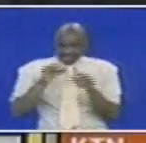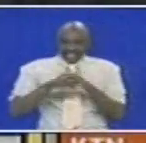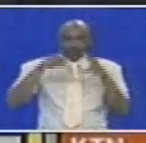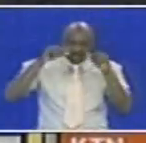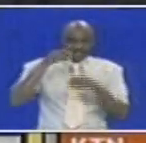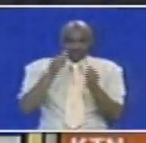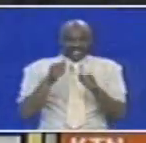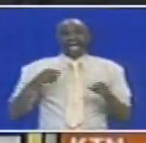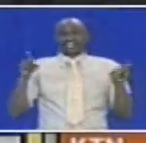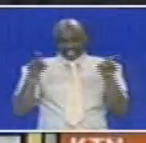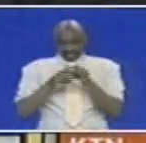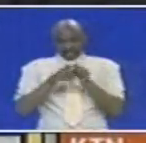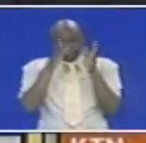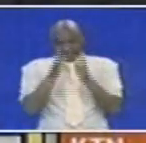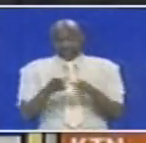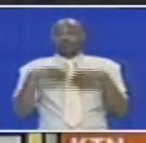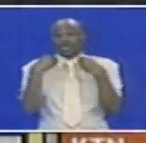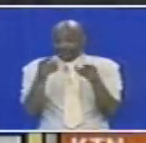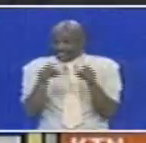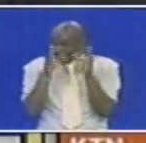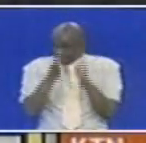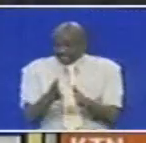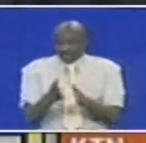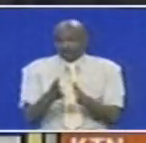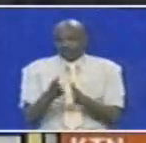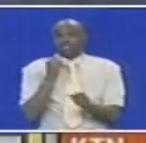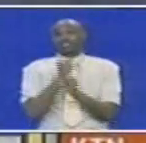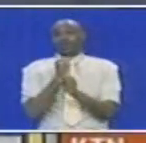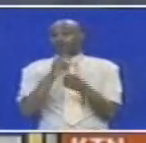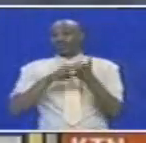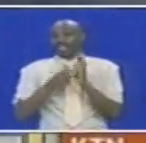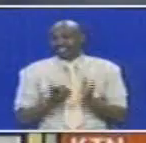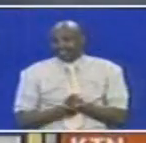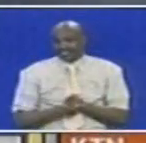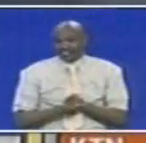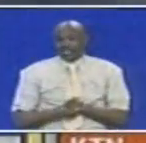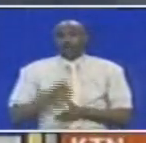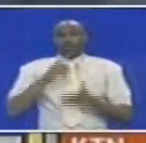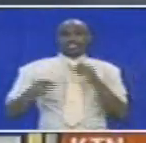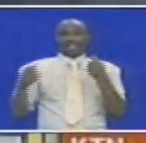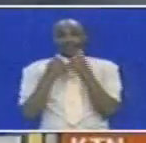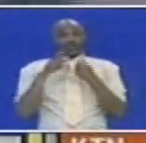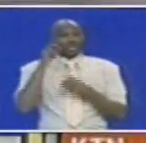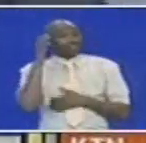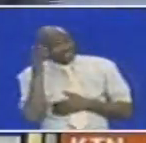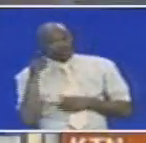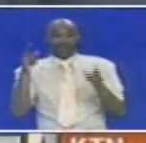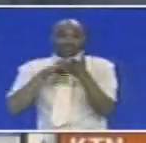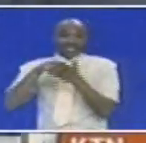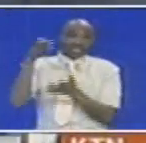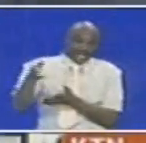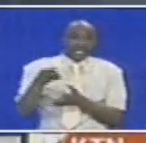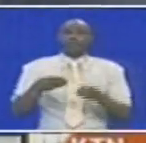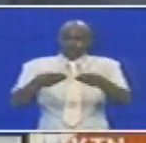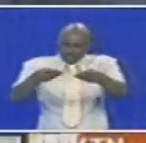then you are giving the same contractor the contract. What has been happening is you're hearing that accusation